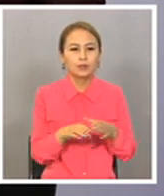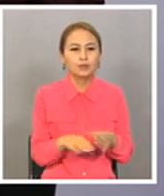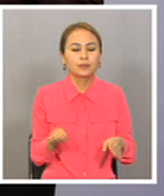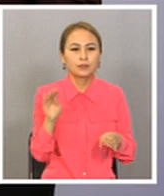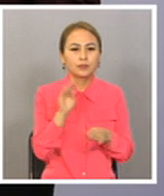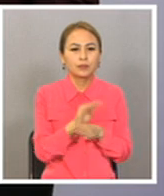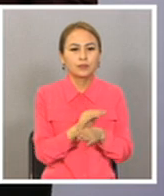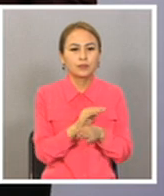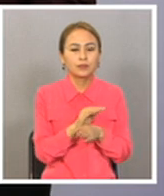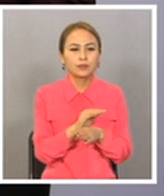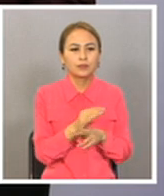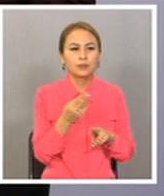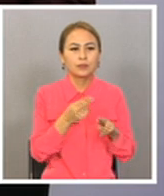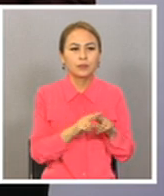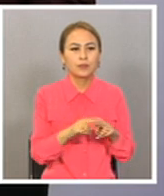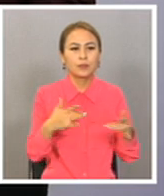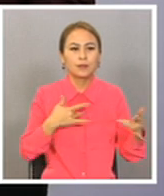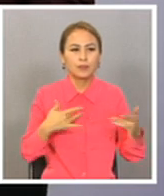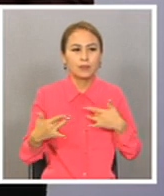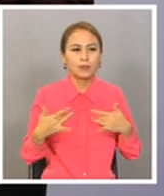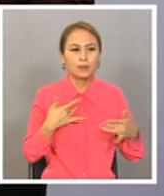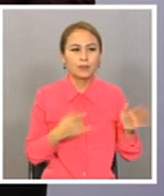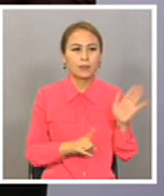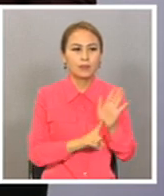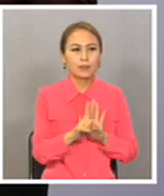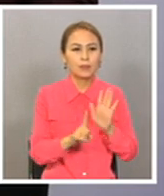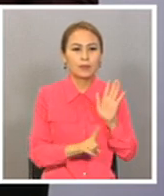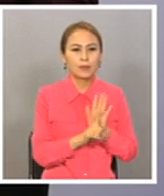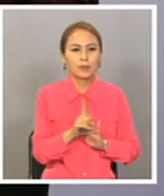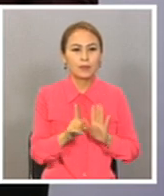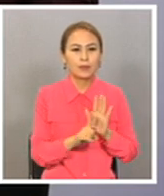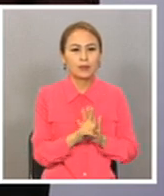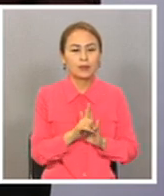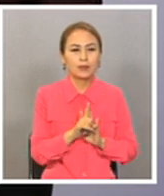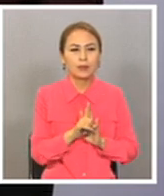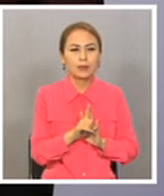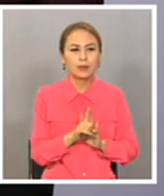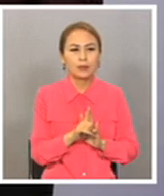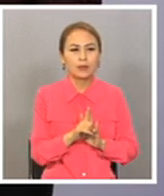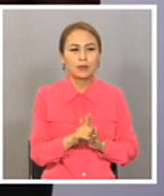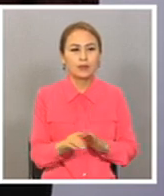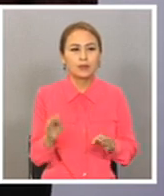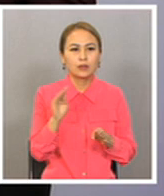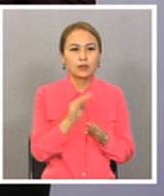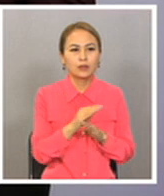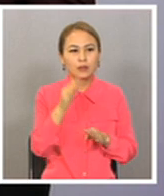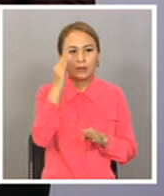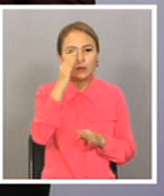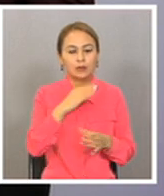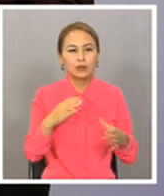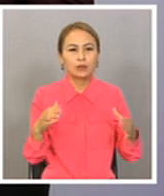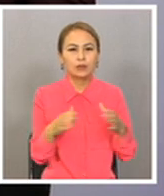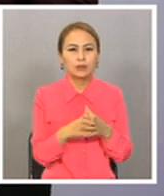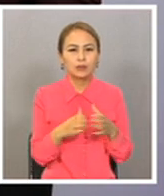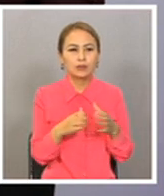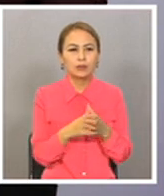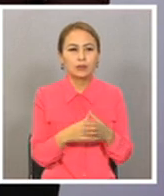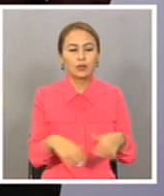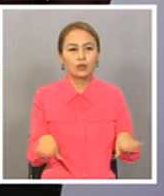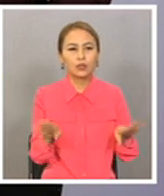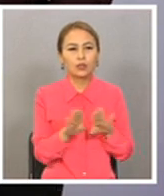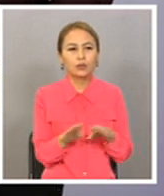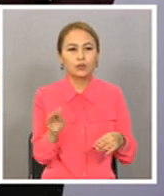жан. Кейіпкердің ең маңызды үш әрекеті кейіпкер әке бойынша. Бірінші,